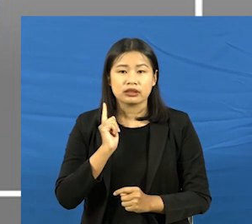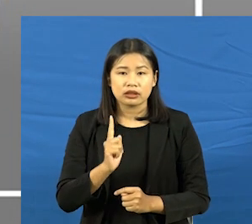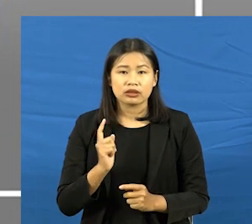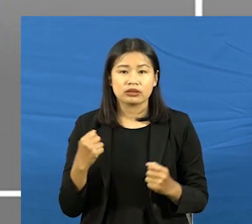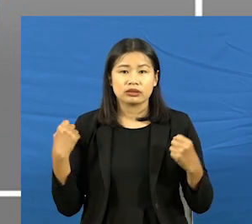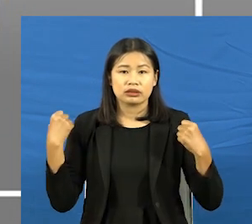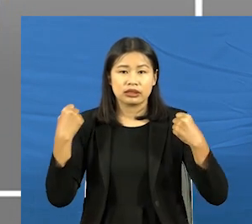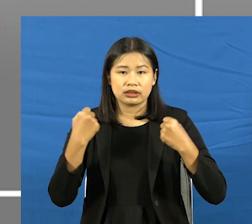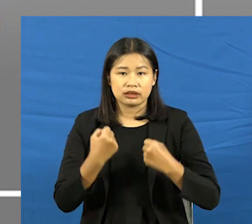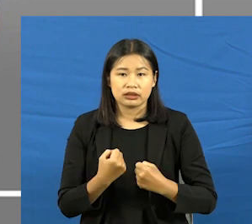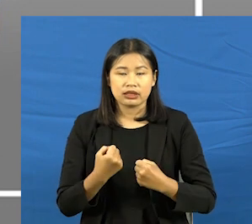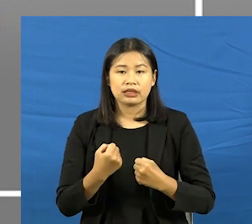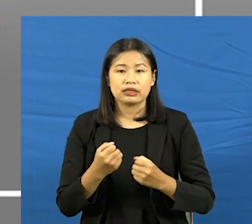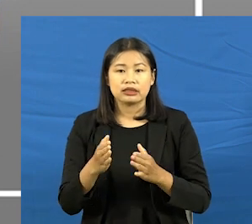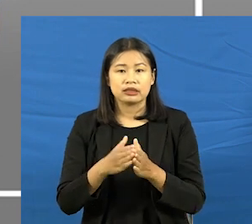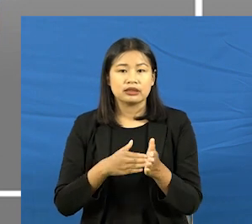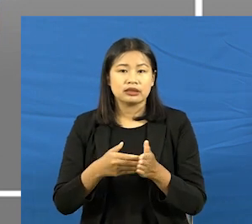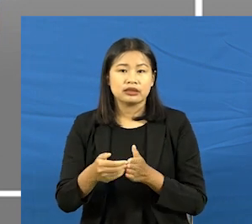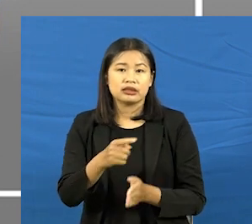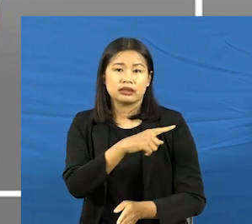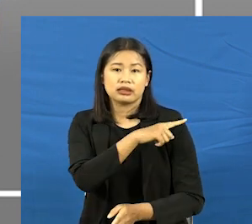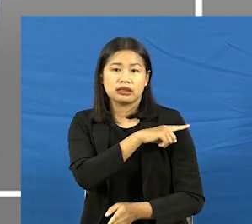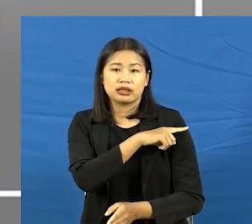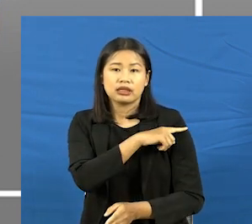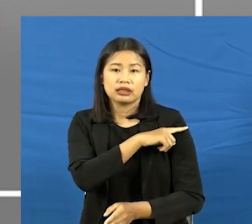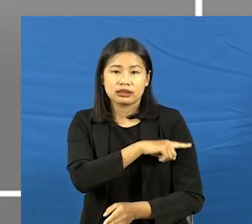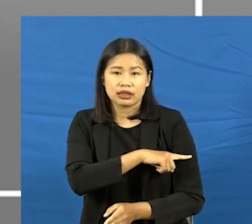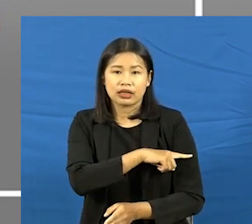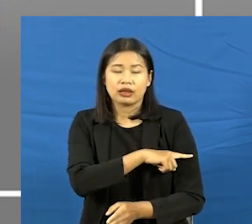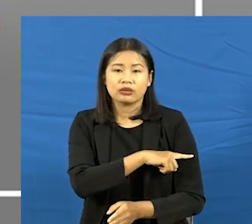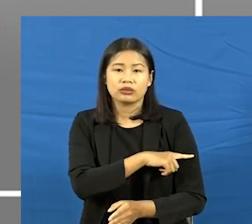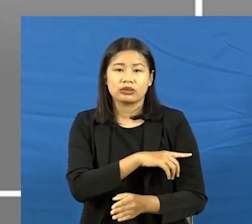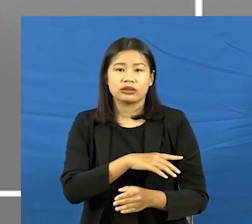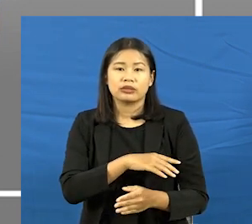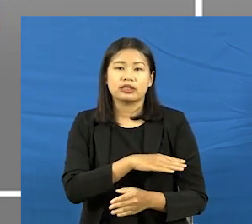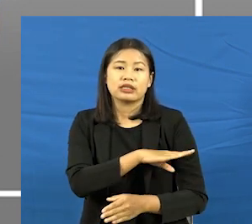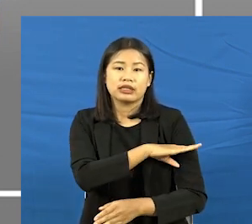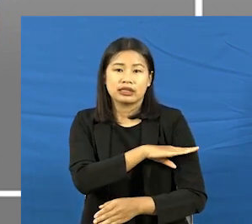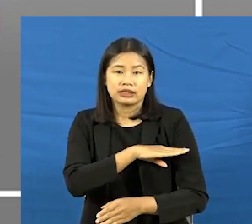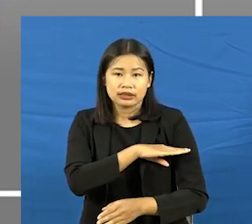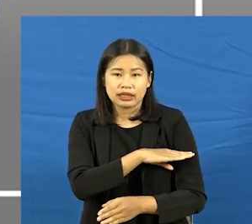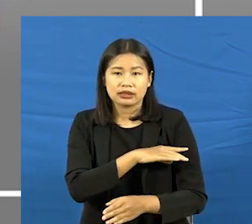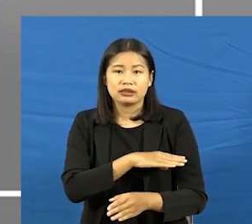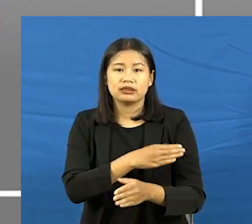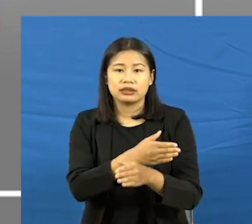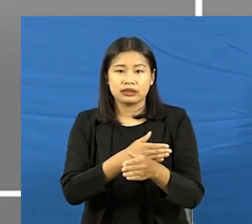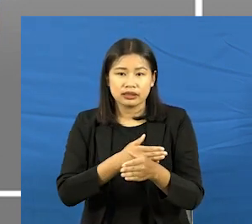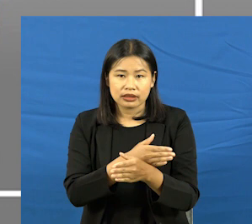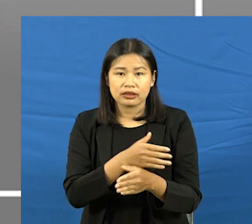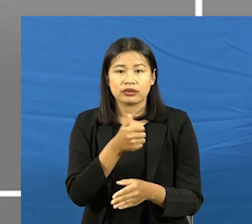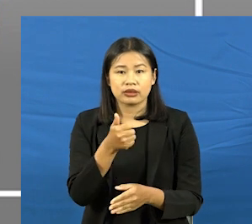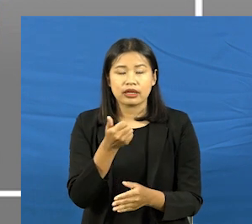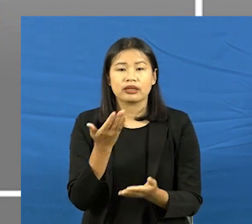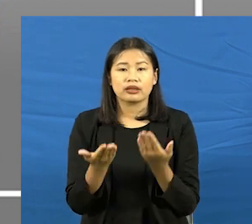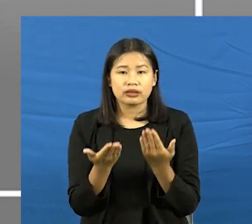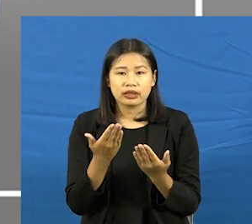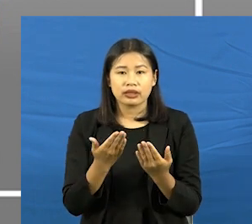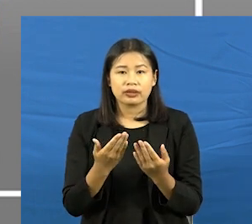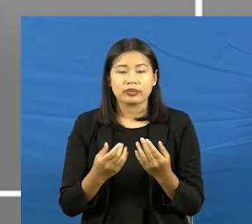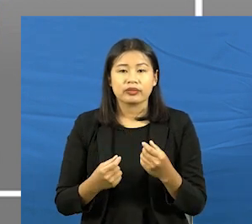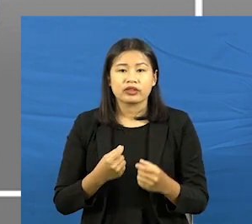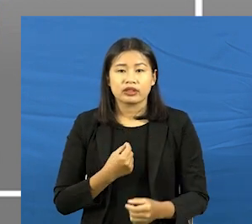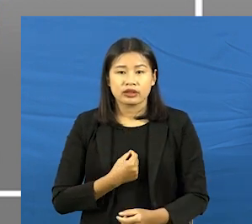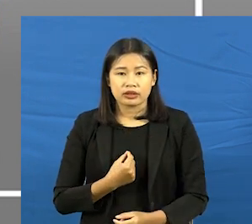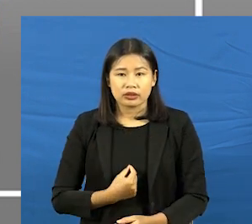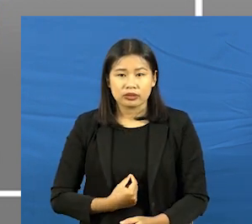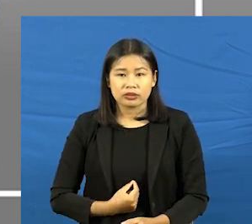ายนะจะต้องสวมเสื้อเชิ้ตสีขาวจะเป็นแขนสั้นหรือแขนยาวก็ได้นะครับแล้วก็ก